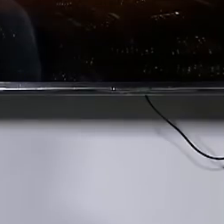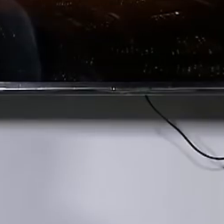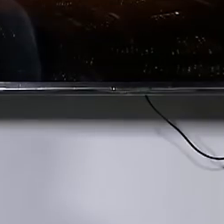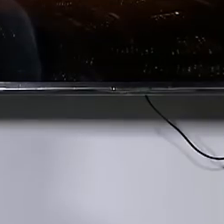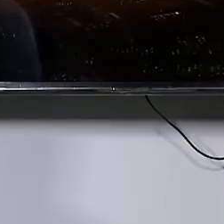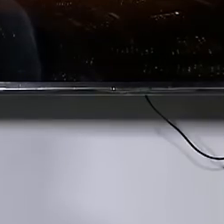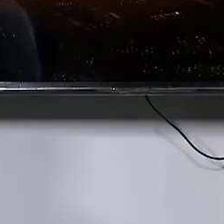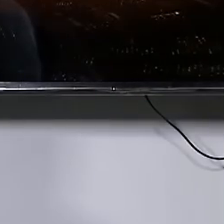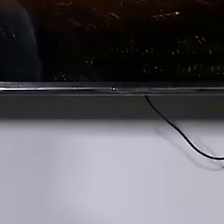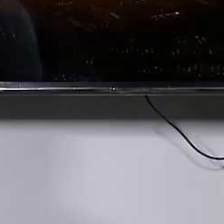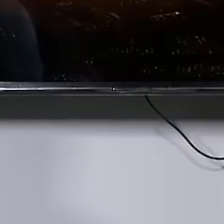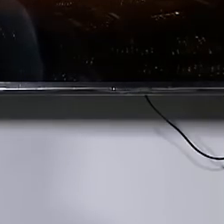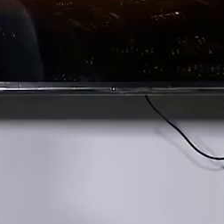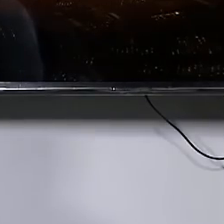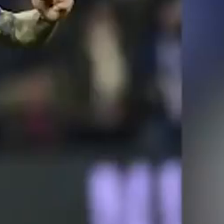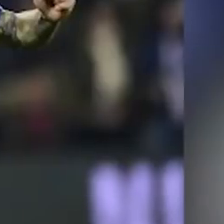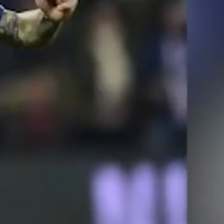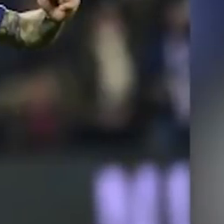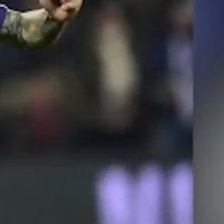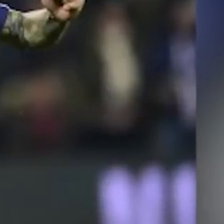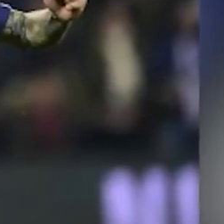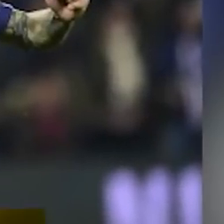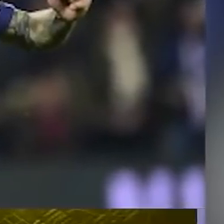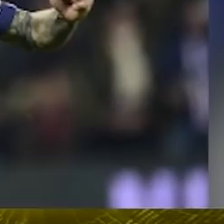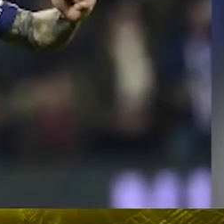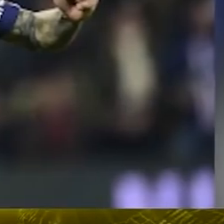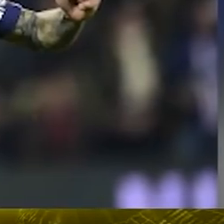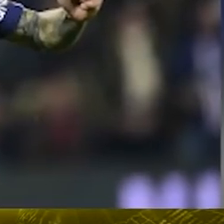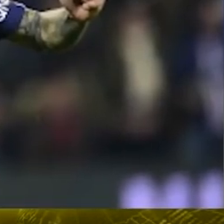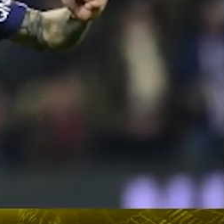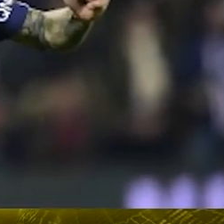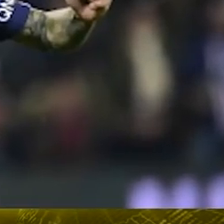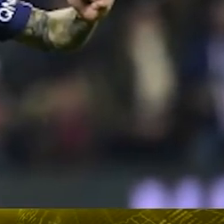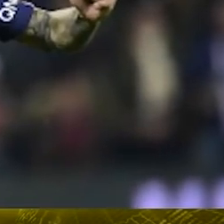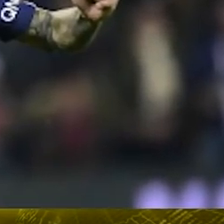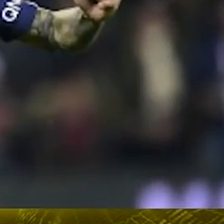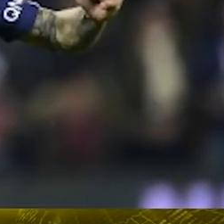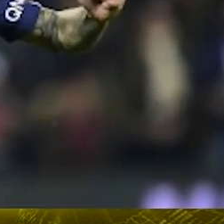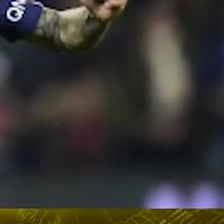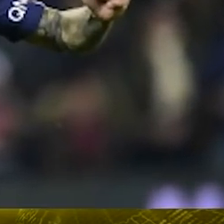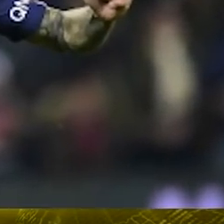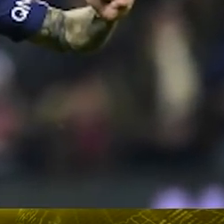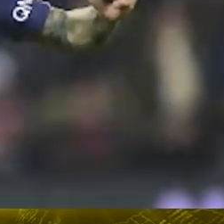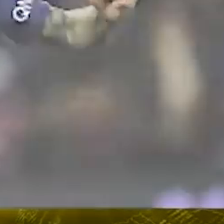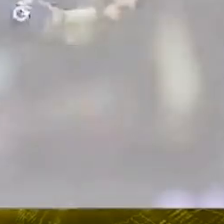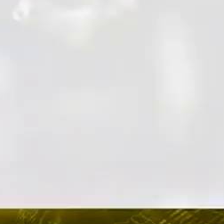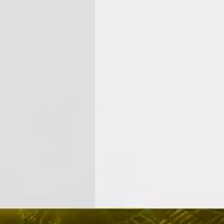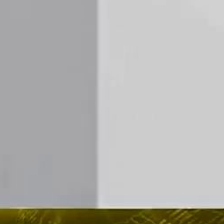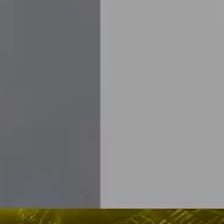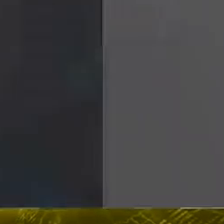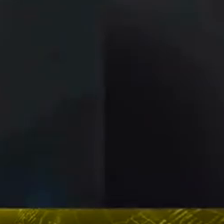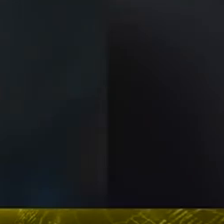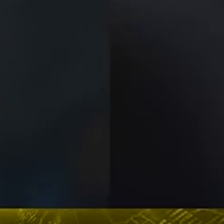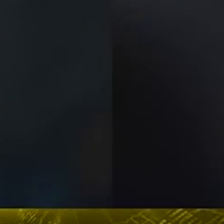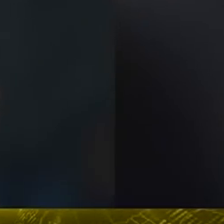زمیت حتی جلیتوم. حالا گانتا ناتین من تایت من تولن بزبل مثل گانتا اوت تصالیو بلغه حب گانتا پیجیت آن حماوری ایکاردی آب میچود